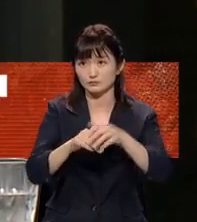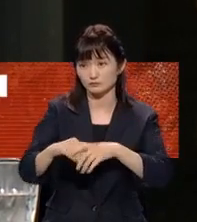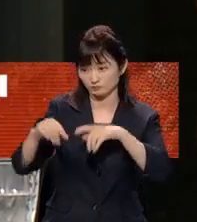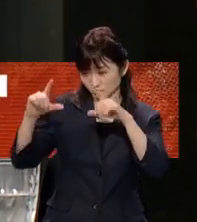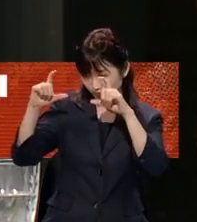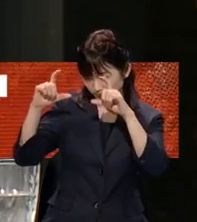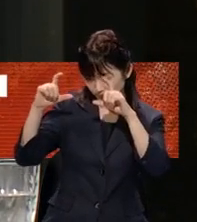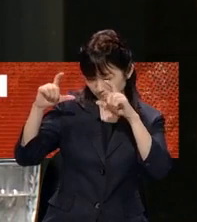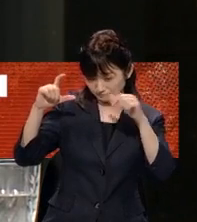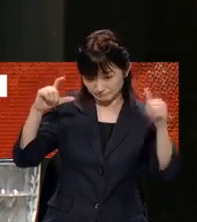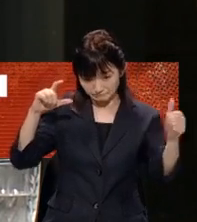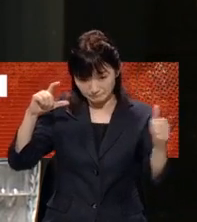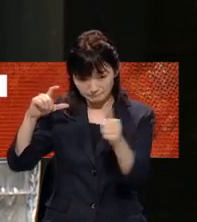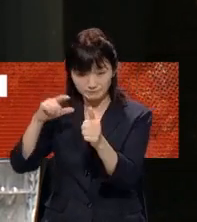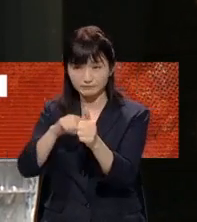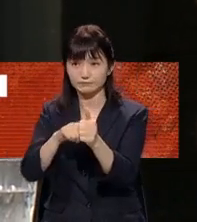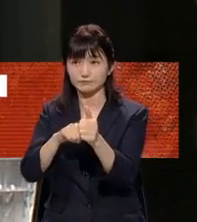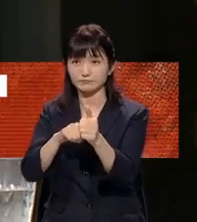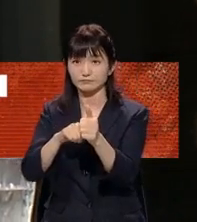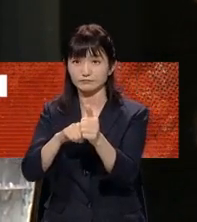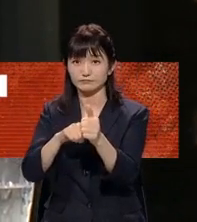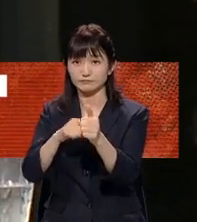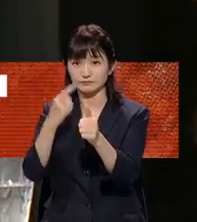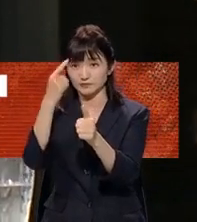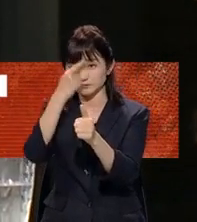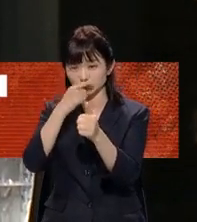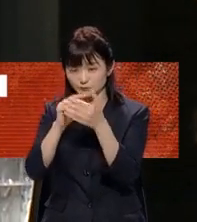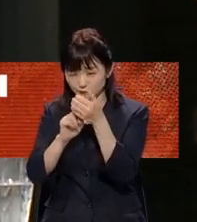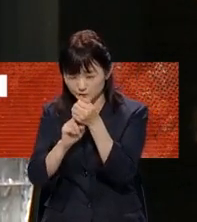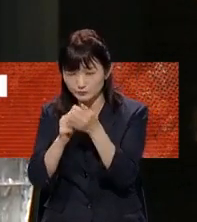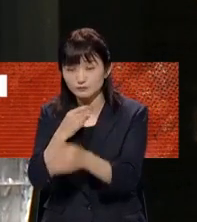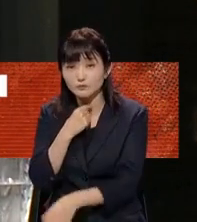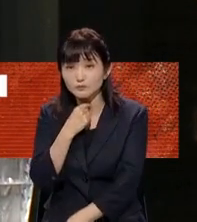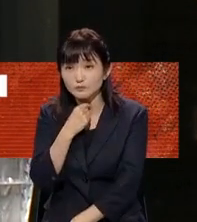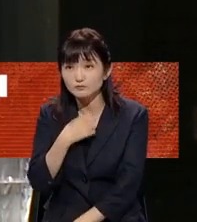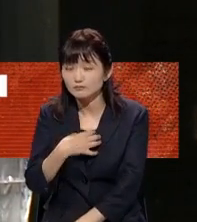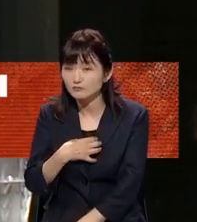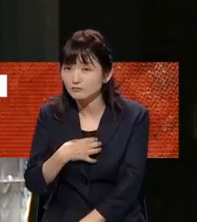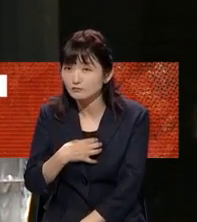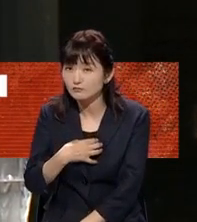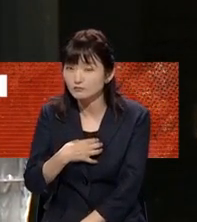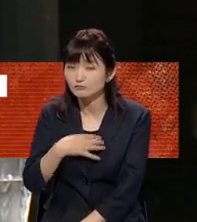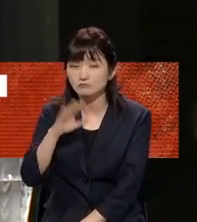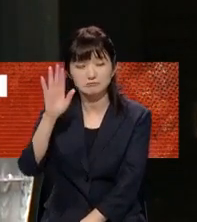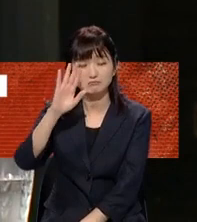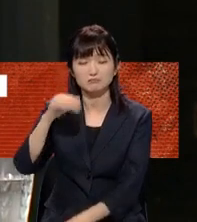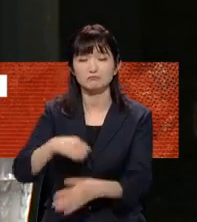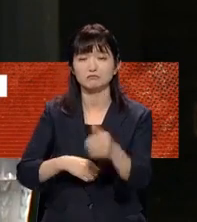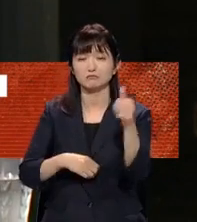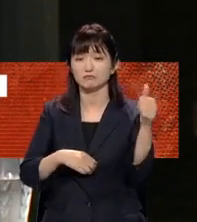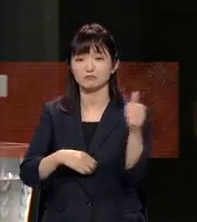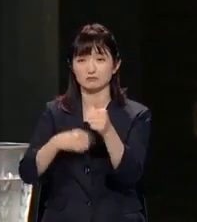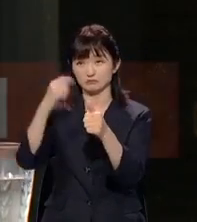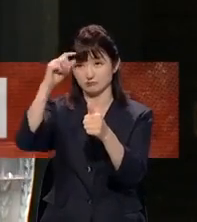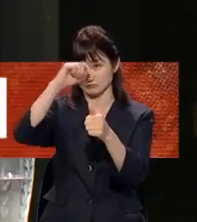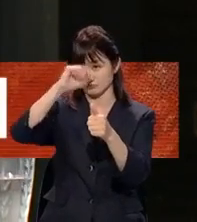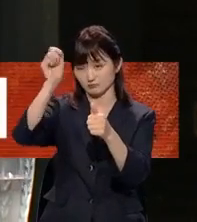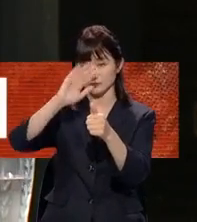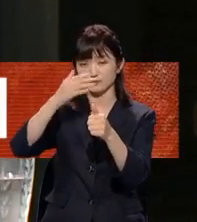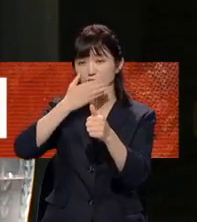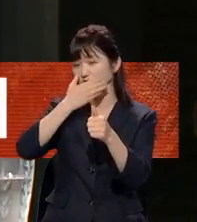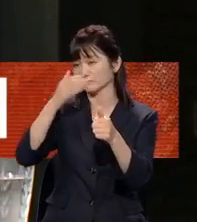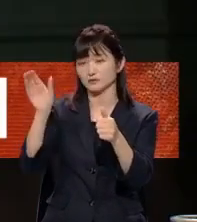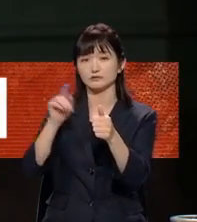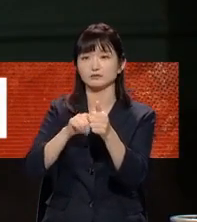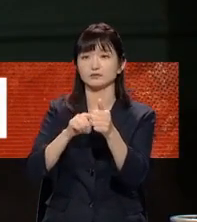앞에 섰을 때는 또 뭐 이렇게 공개를 원치 않는 거 아니냐 이렇게 우려했는데 일단 저렇게 다 뭐 공개했어요네 오늘